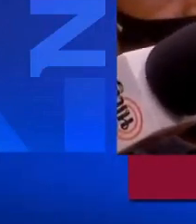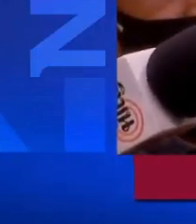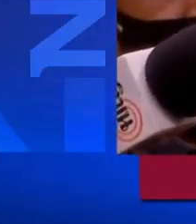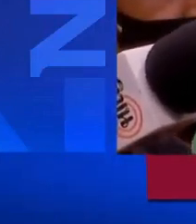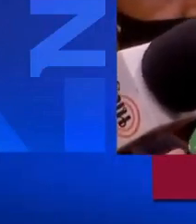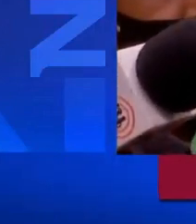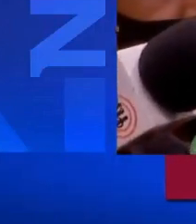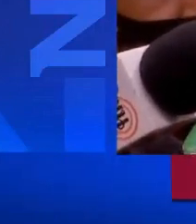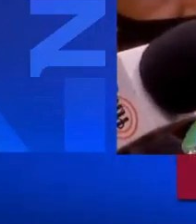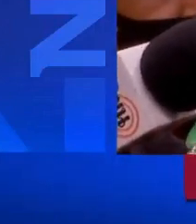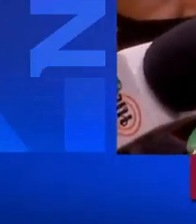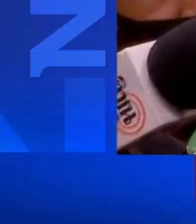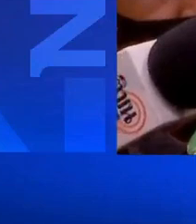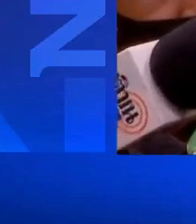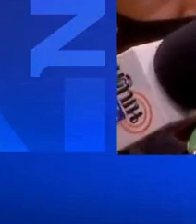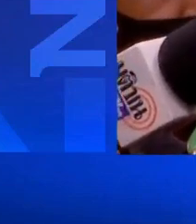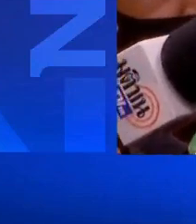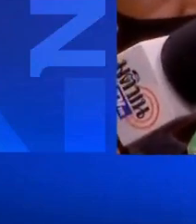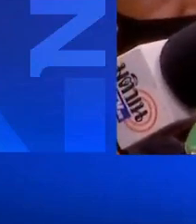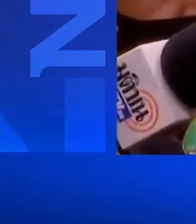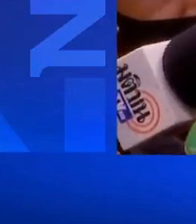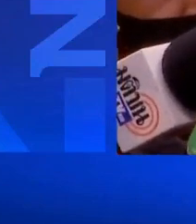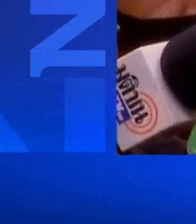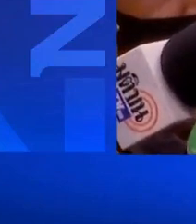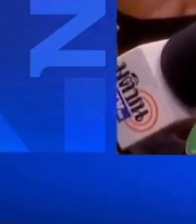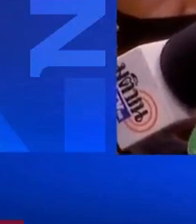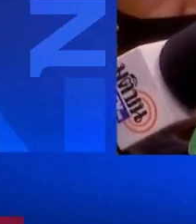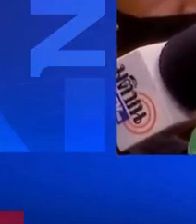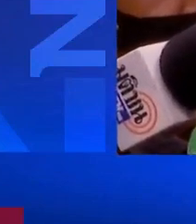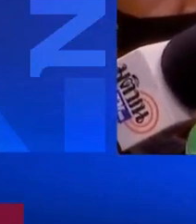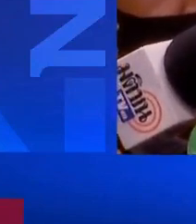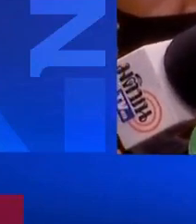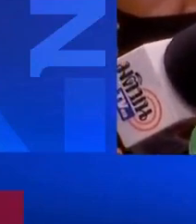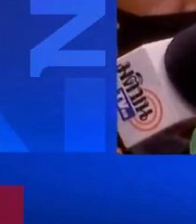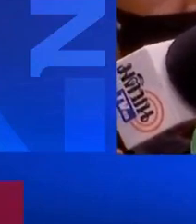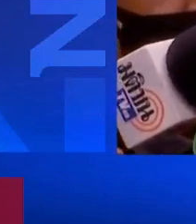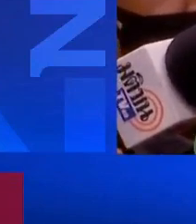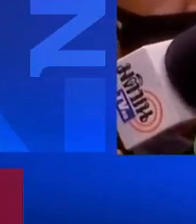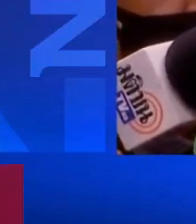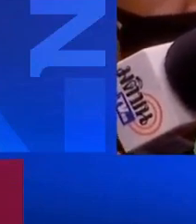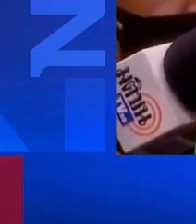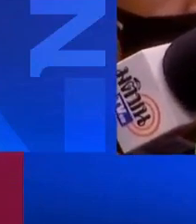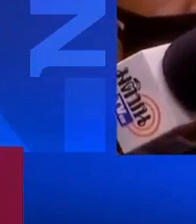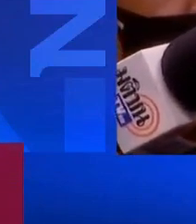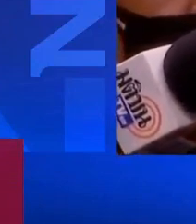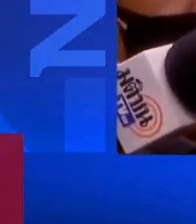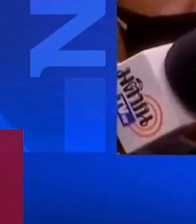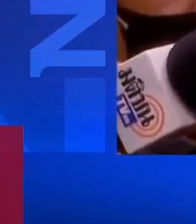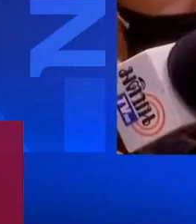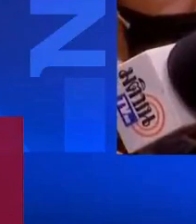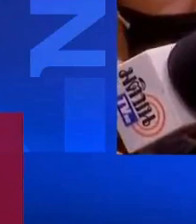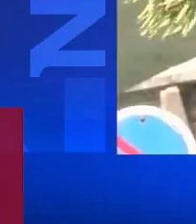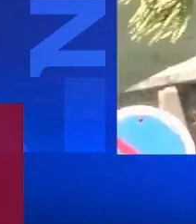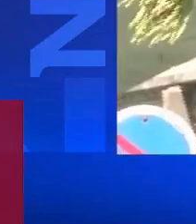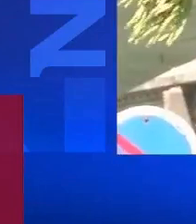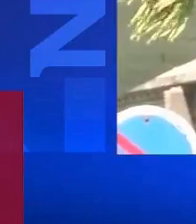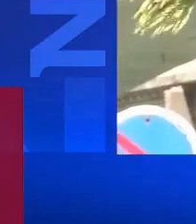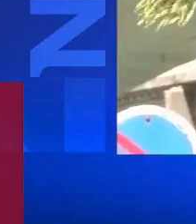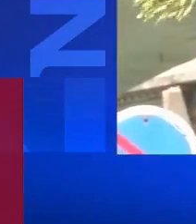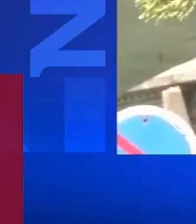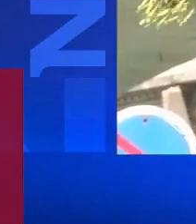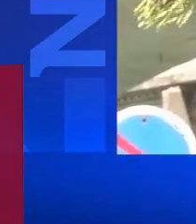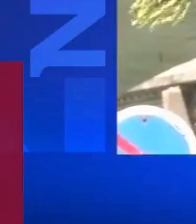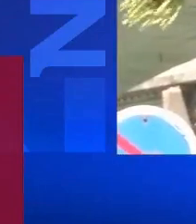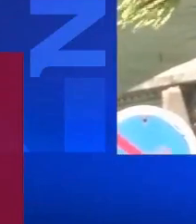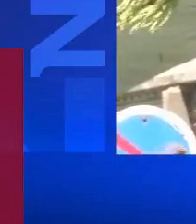วมาแต่ละท่านเนี่ยไม่มีใครโหวตให้นะครับโอ้โหร้อนสิครับร้อนสิครับเพราะว่าทางเพื่อไทยก็ออกมาโต้ทันทีเอาพูดแบบนี้ดูถูกประชาชนนะ